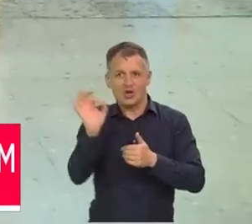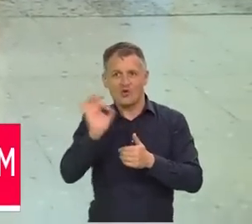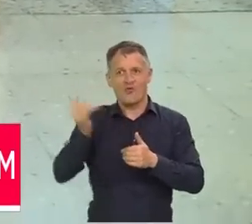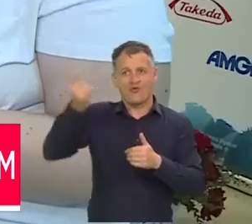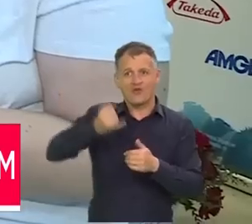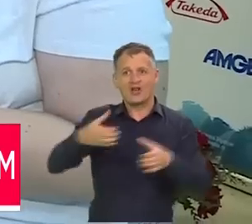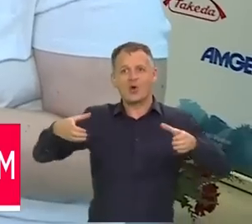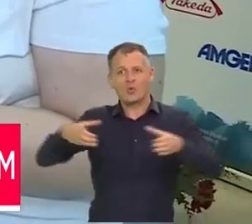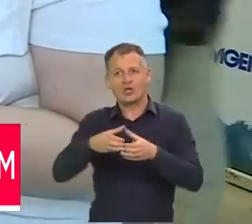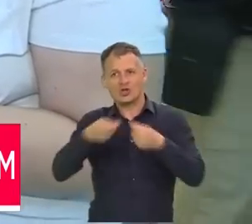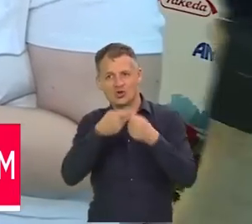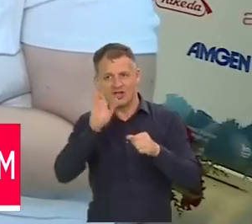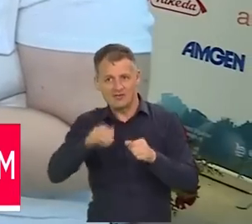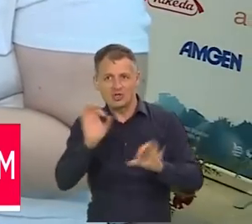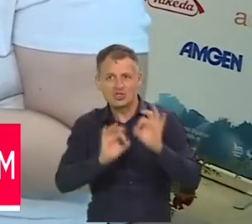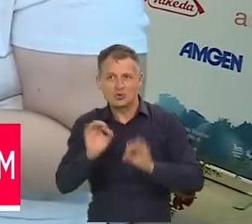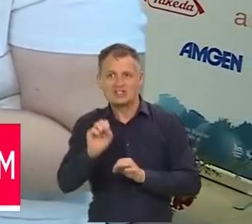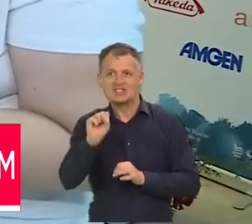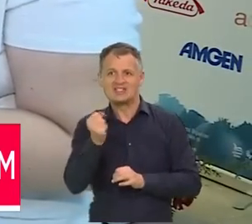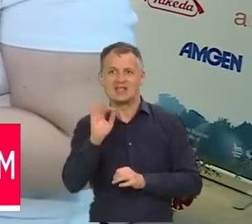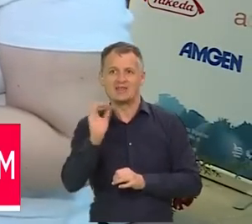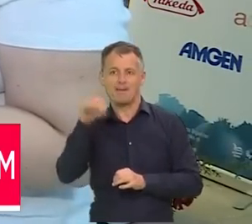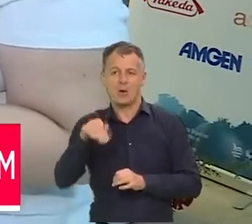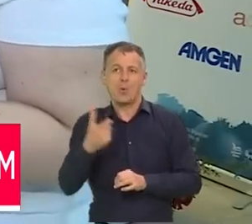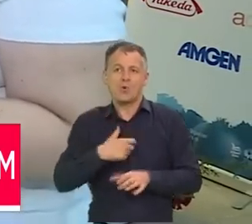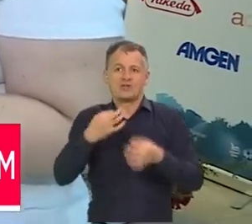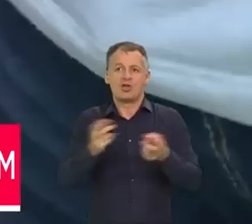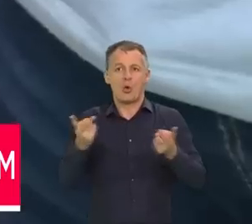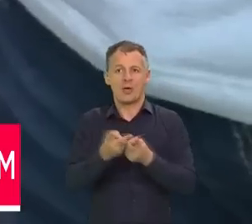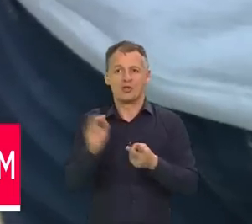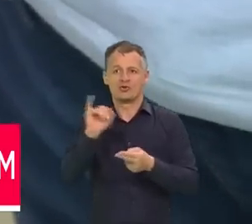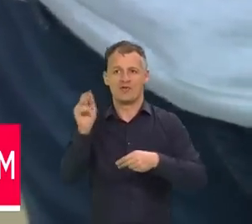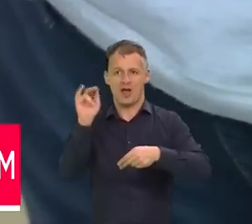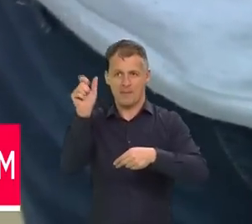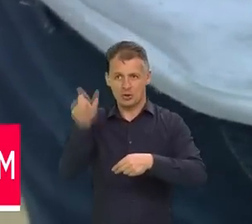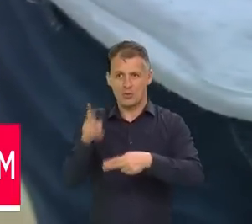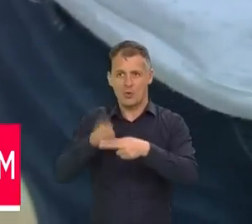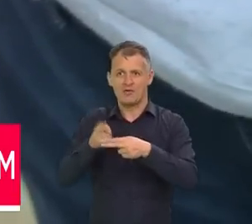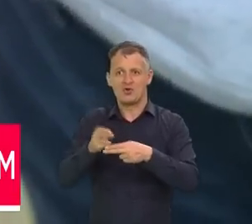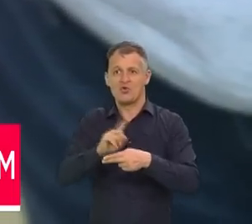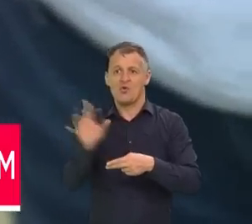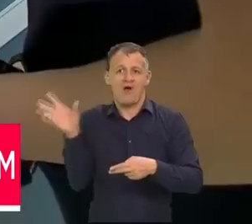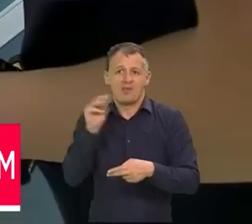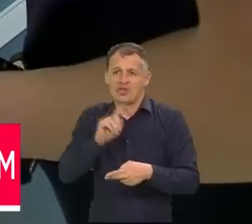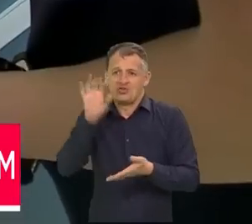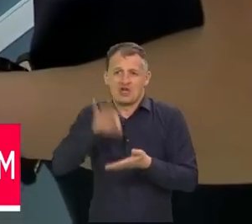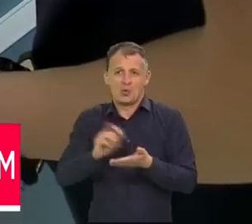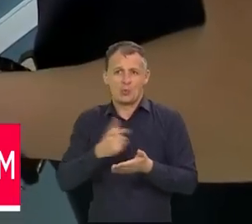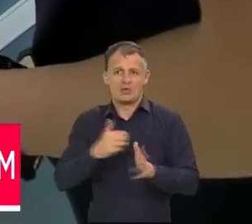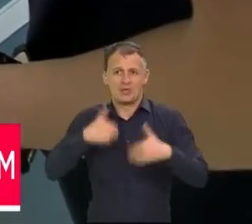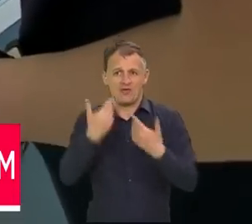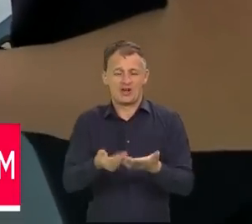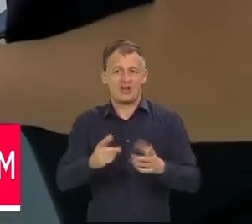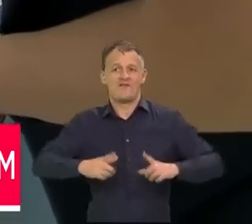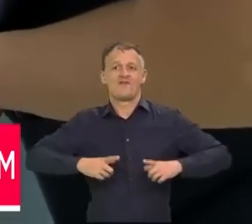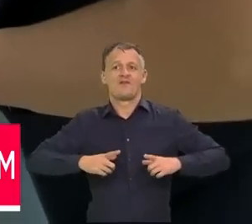comunitate. Cu toții avem celule STEM care ar putea fi compatibile cu o persoană bolnavă. Nu vom afla însă niciodată și nu vom putea oferi șansa la vindecare